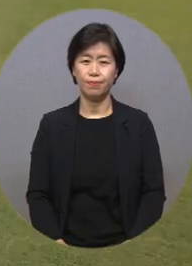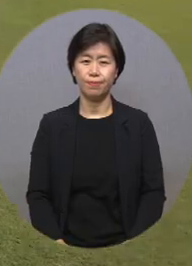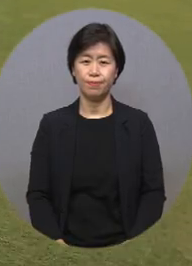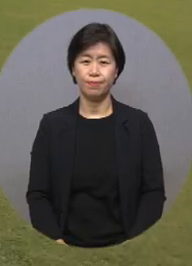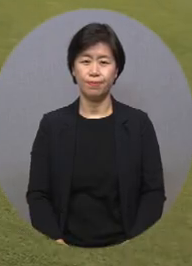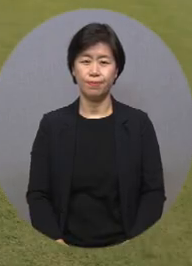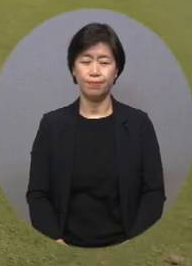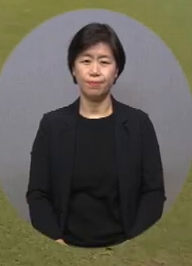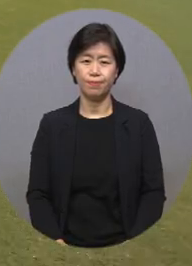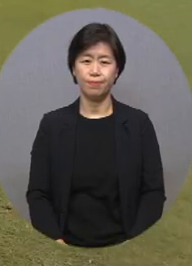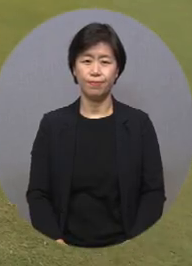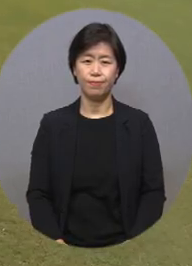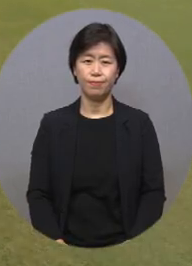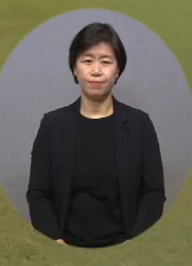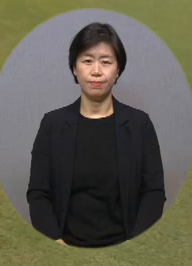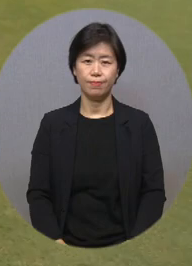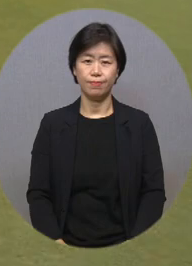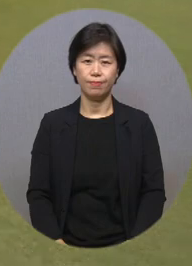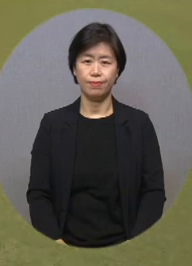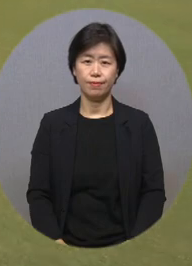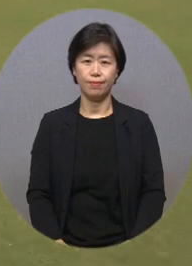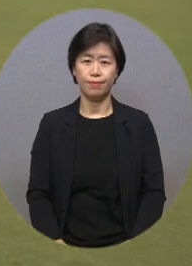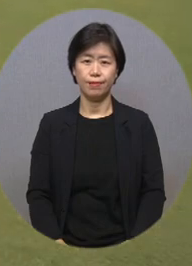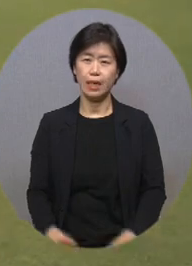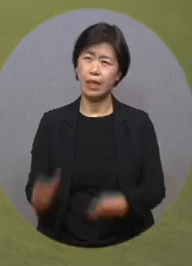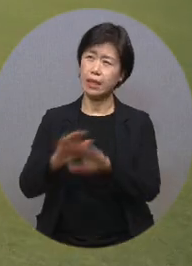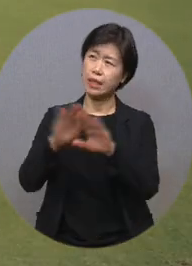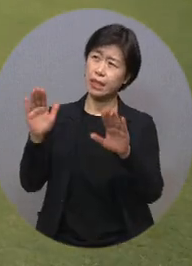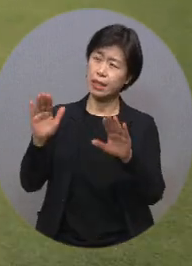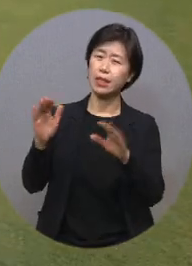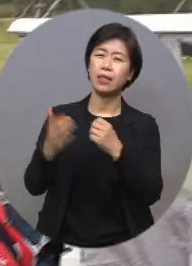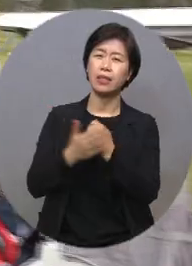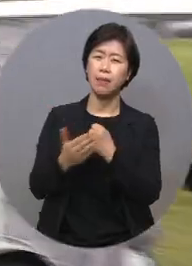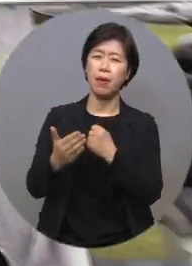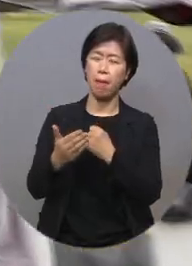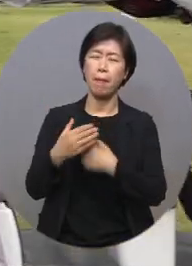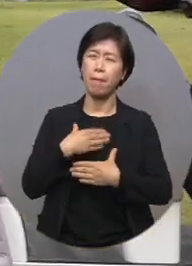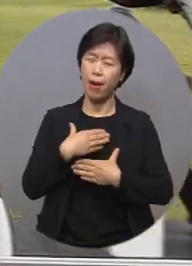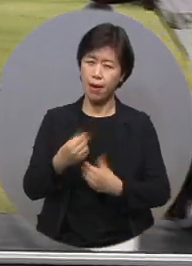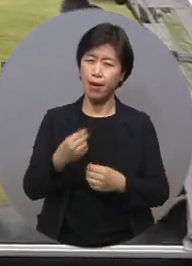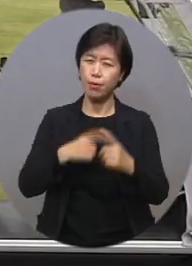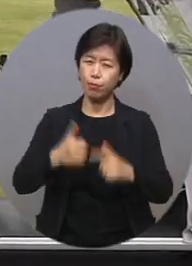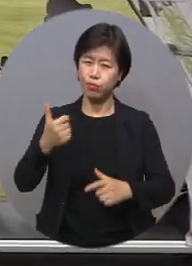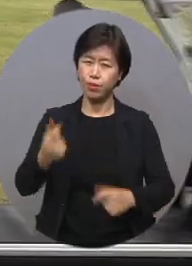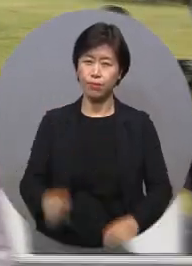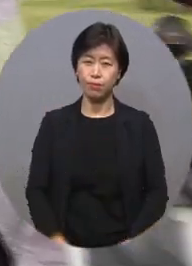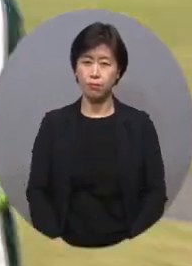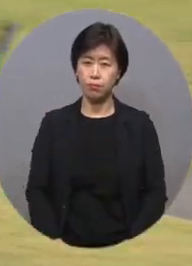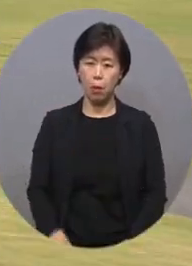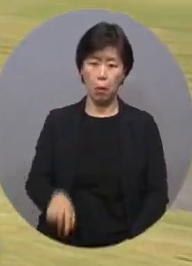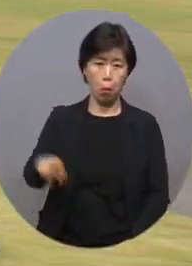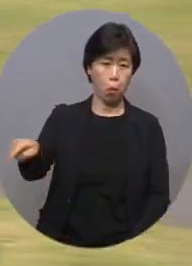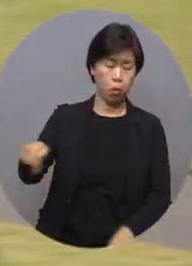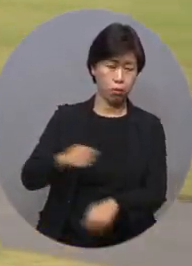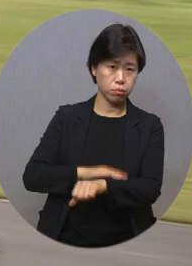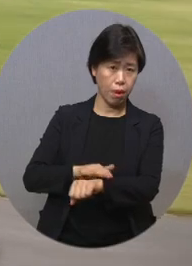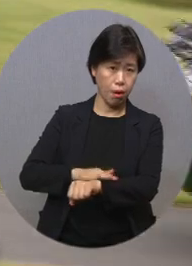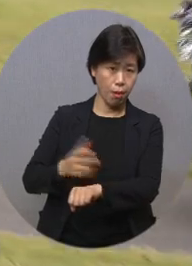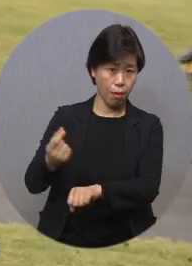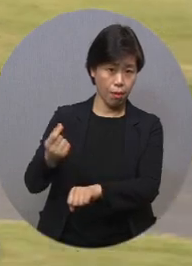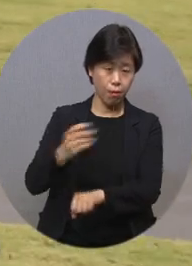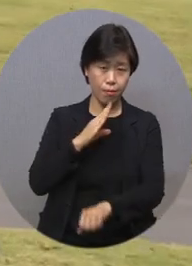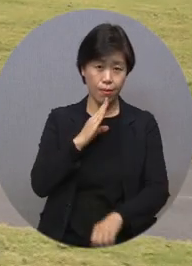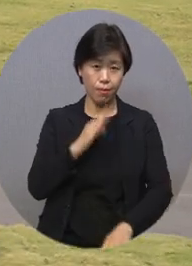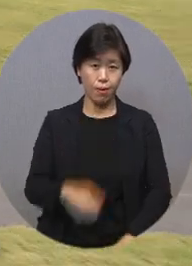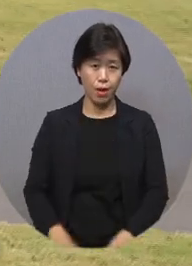우리가 날씨가 좀 그러니까 안전빵으로만 친다고 생각하면 될 것 같아요. 네! 저분들이 잘 치네. 그러니까. 어, 스윙 되게